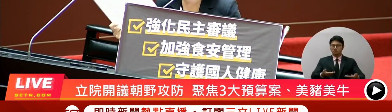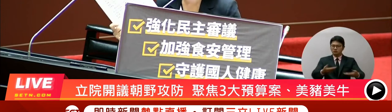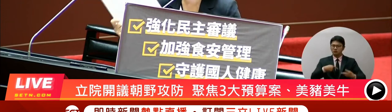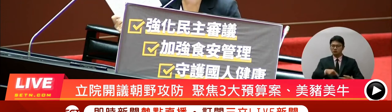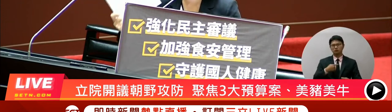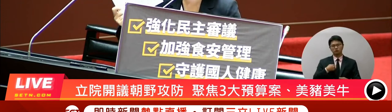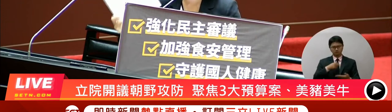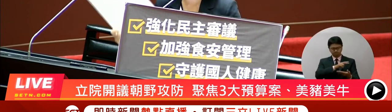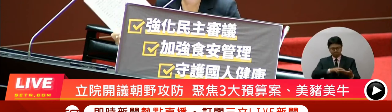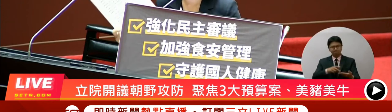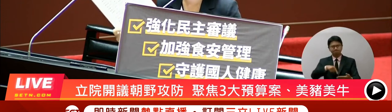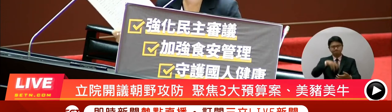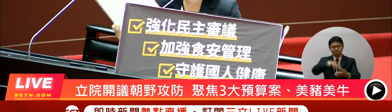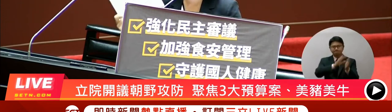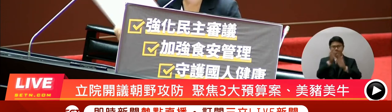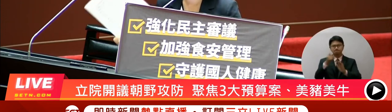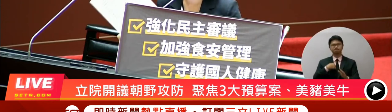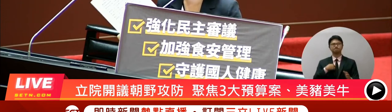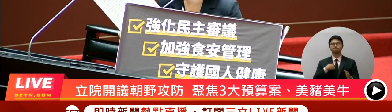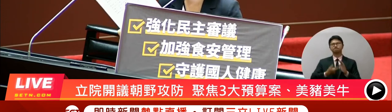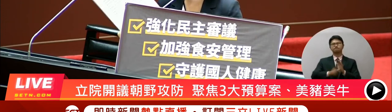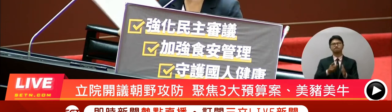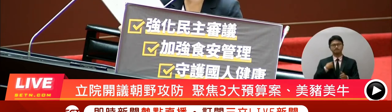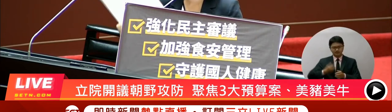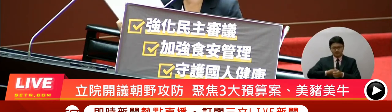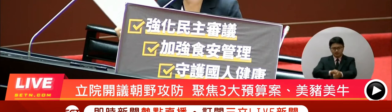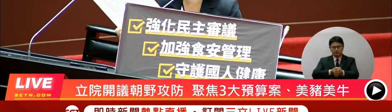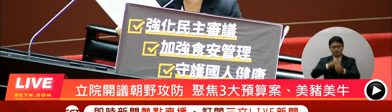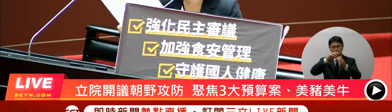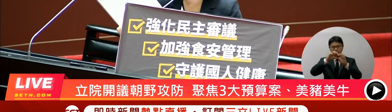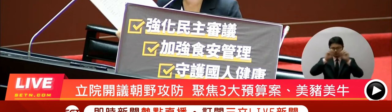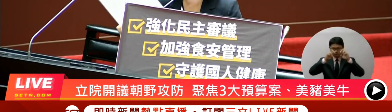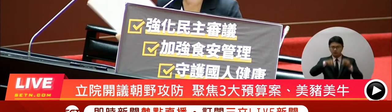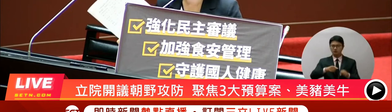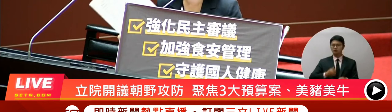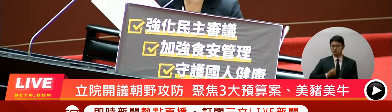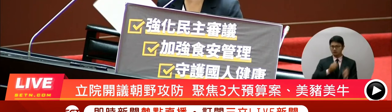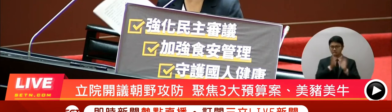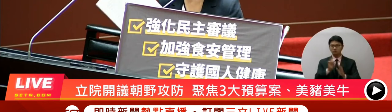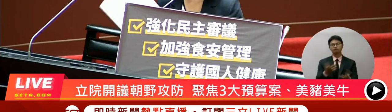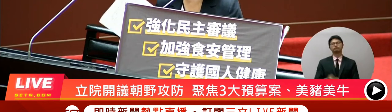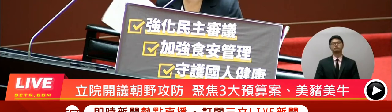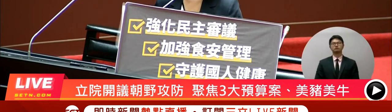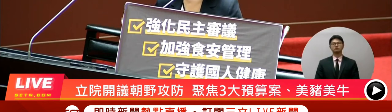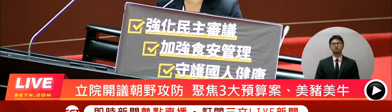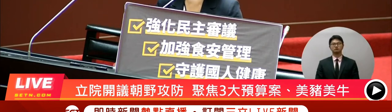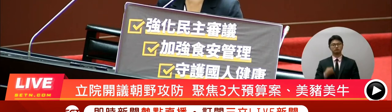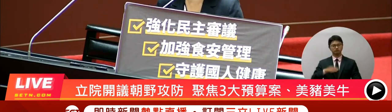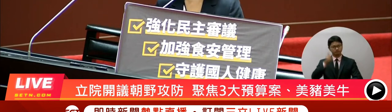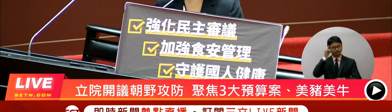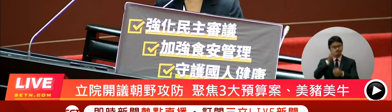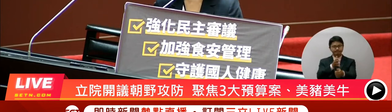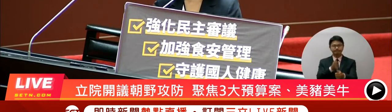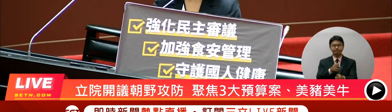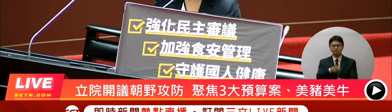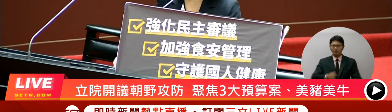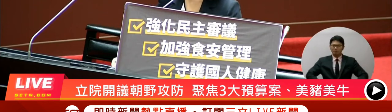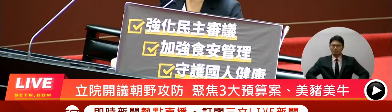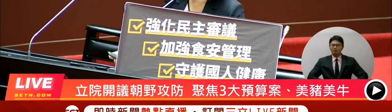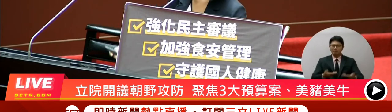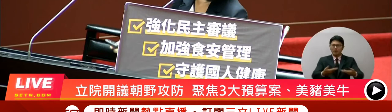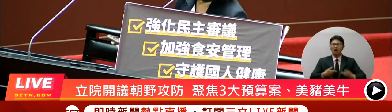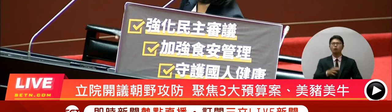有办法去知道报告内容是如何，我们也没有办法去追求事实上的状况是什么。那这部分我们想请问是为什么我们要弄得那么赶？那